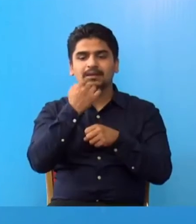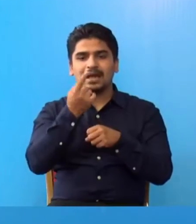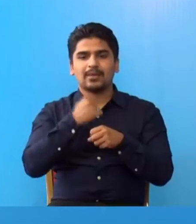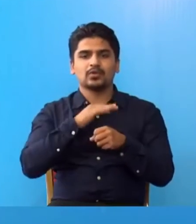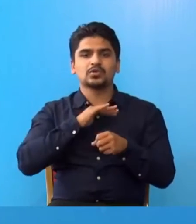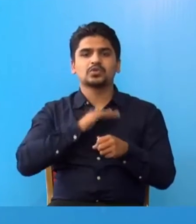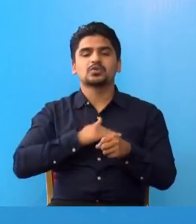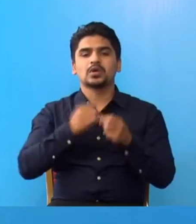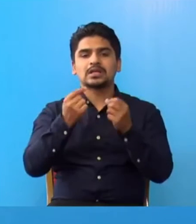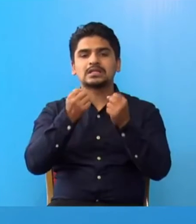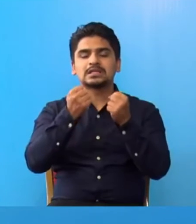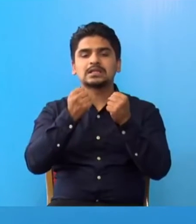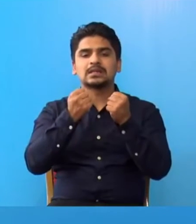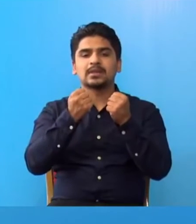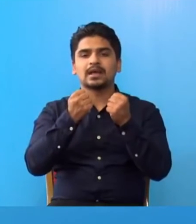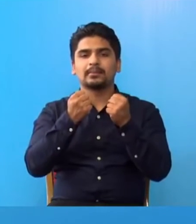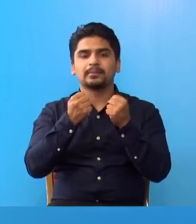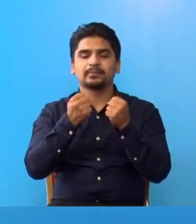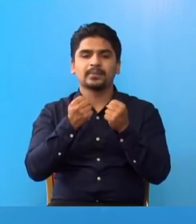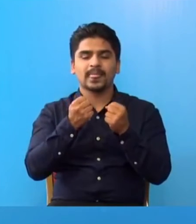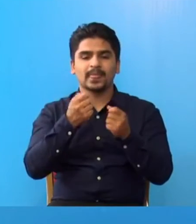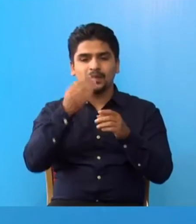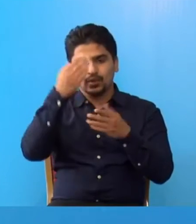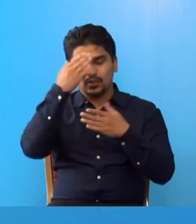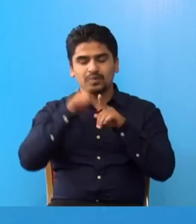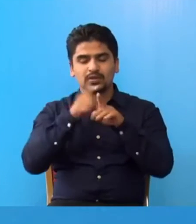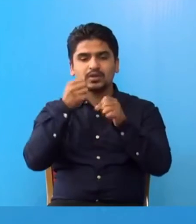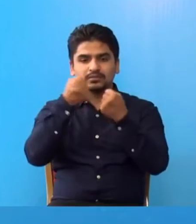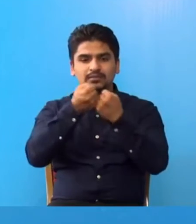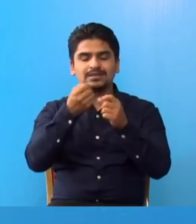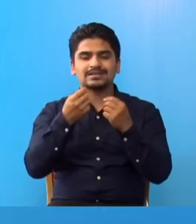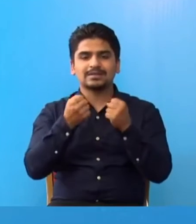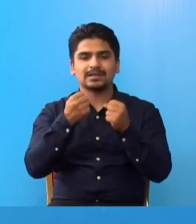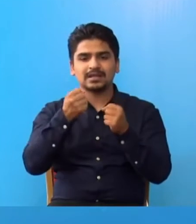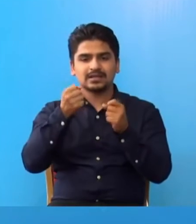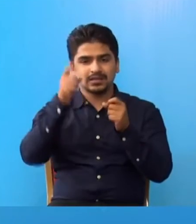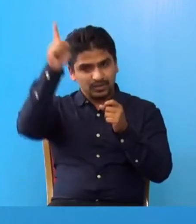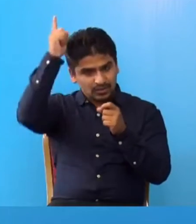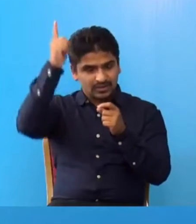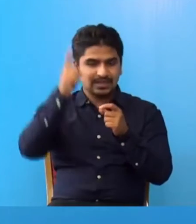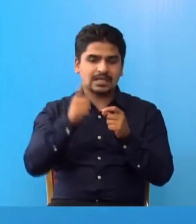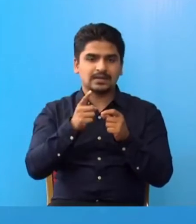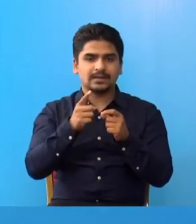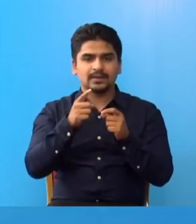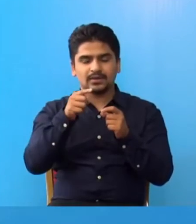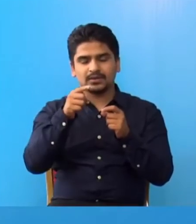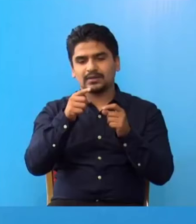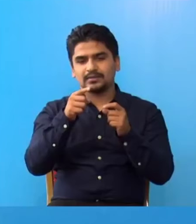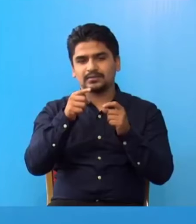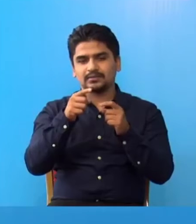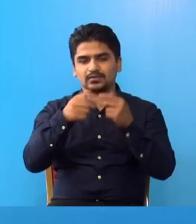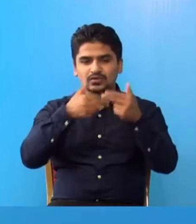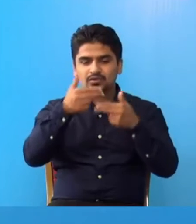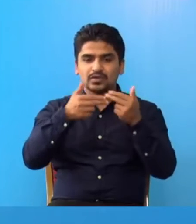पावर, आमियोर रोग संगा लण सक्टेएं छे मता रोग संगा लण सक्टेएं आमरे संस्कार, आमरे संस्कृती, आमरे जुन किशिम को योटा चाल चलन होरुछ,